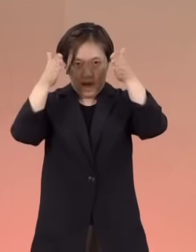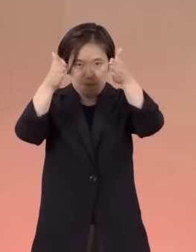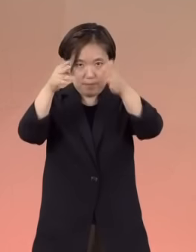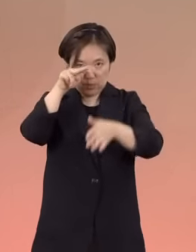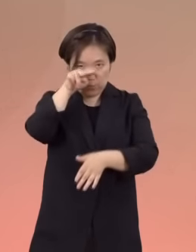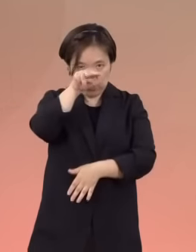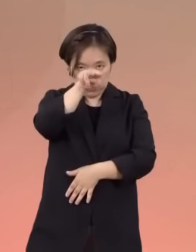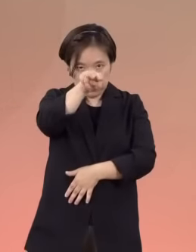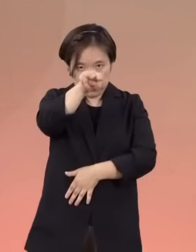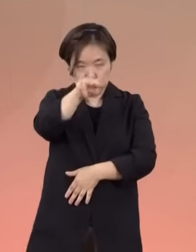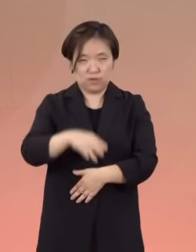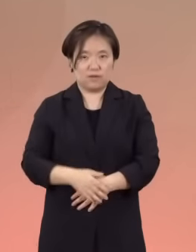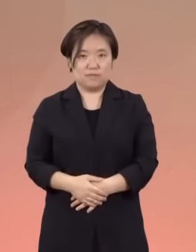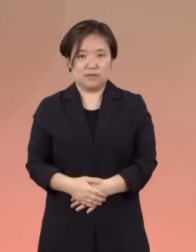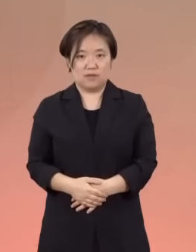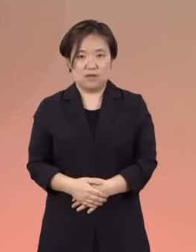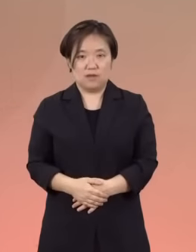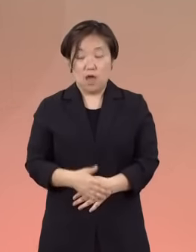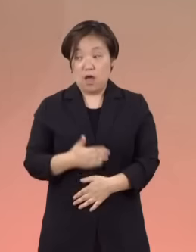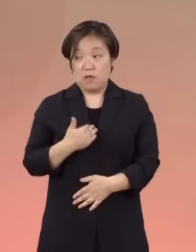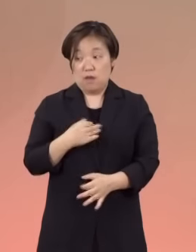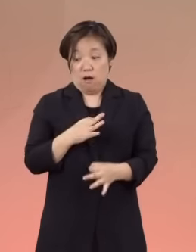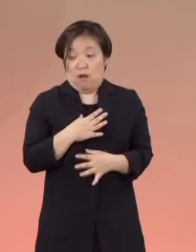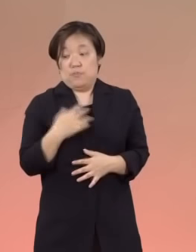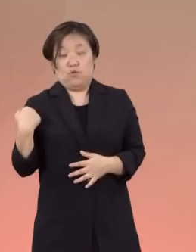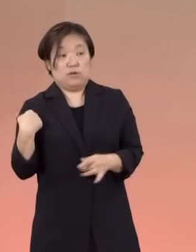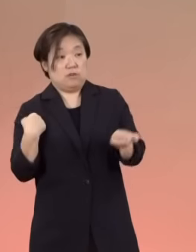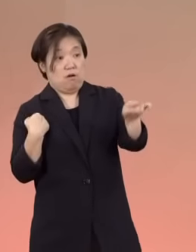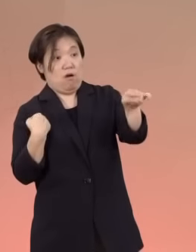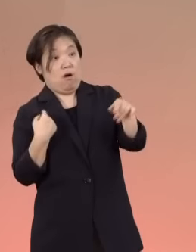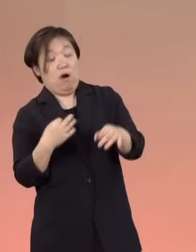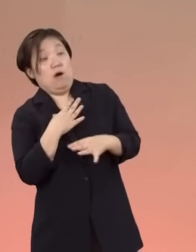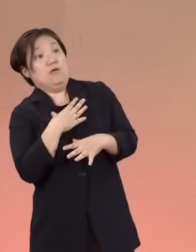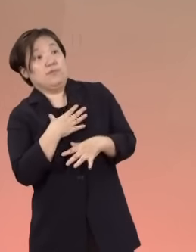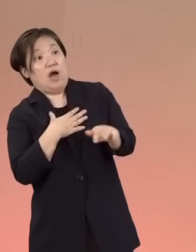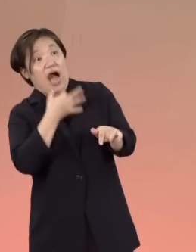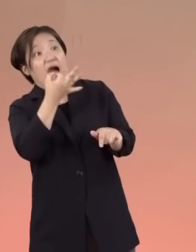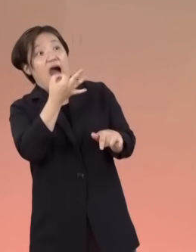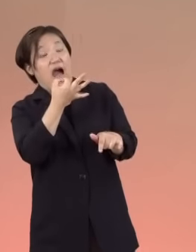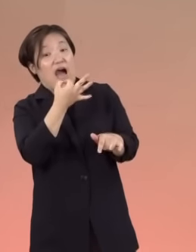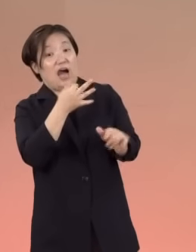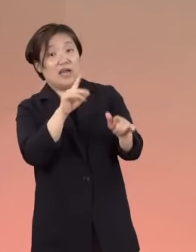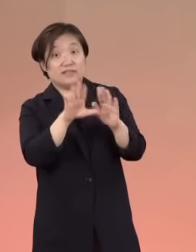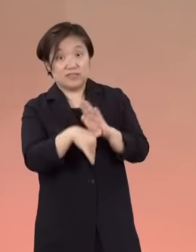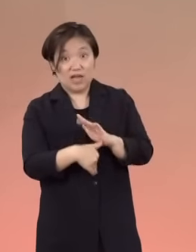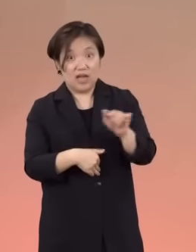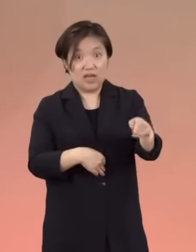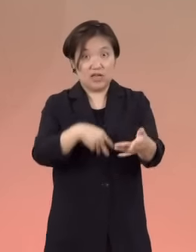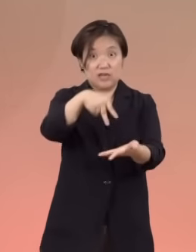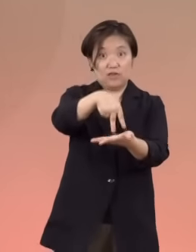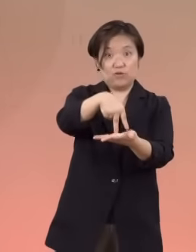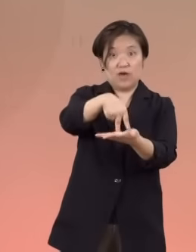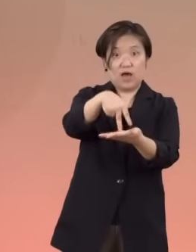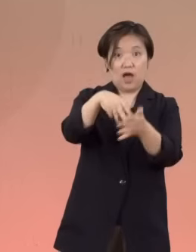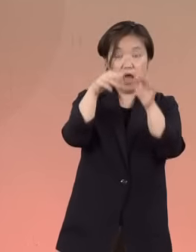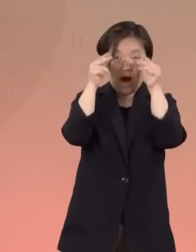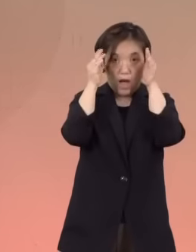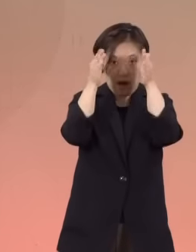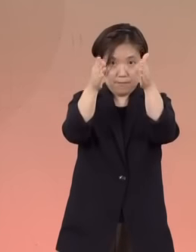계시는데 제가 깜짝 놀라서 악 하고 놀라서 소리 쳤을 때는 앞만